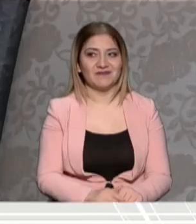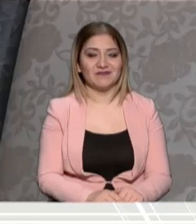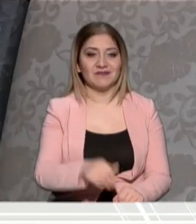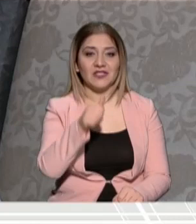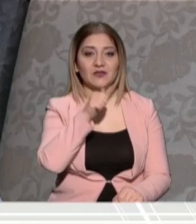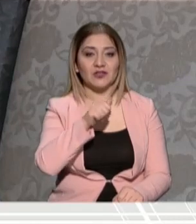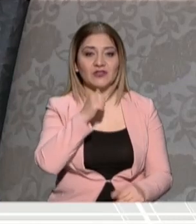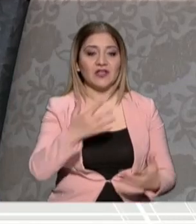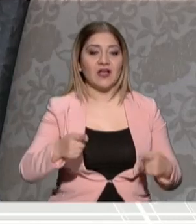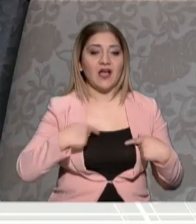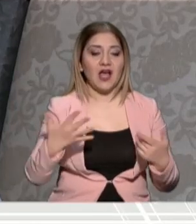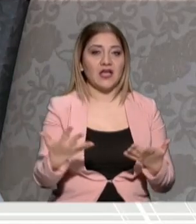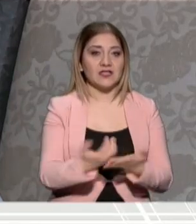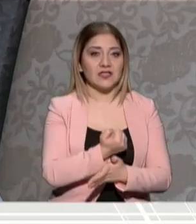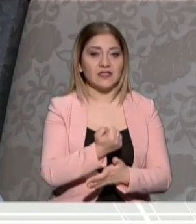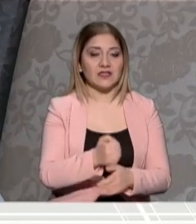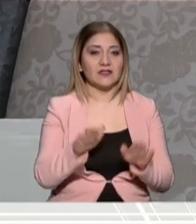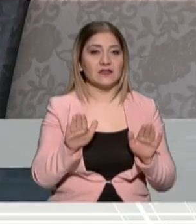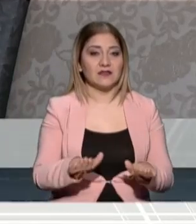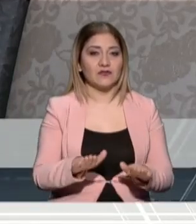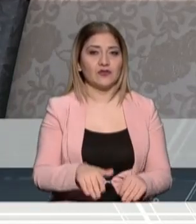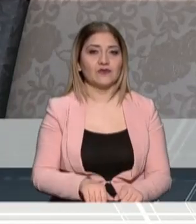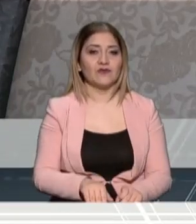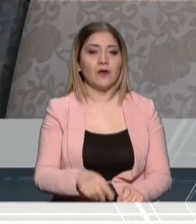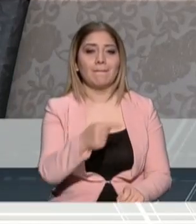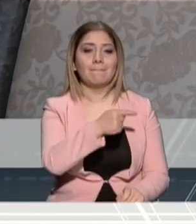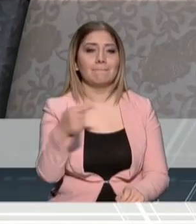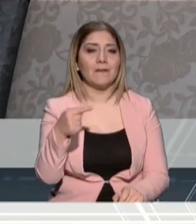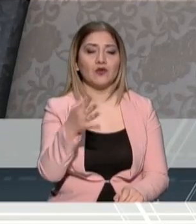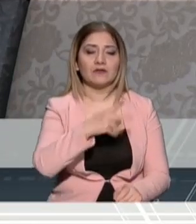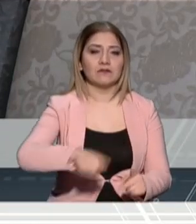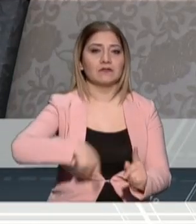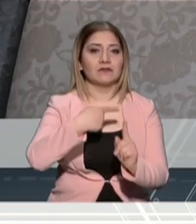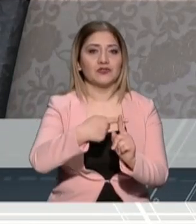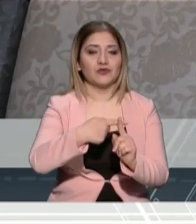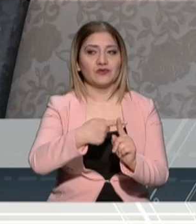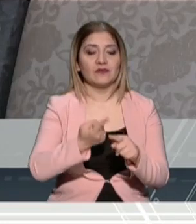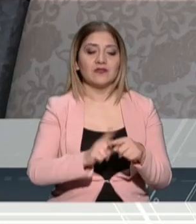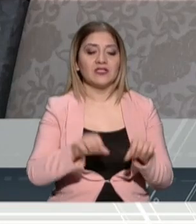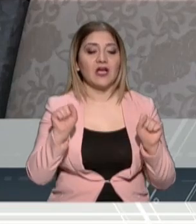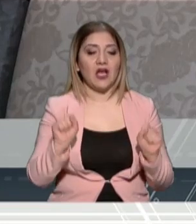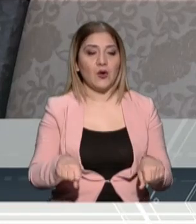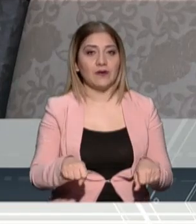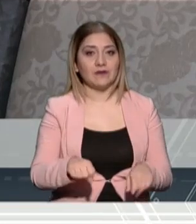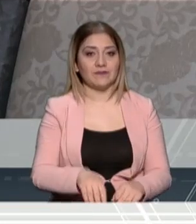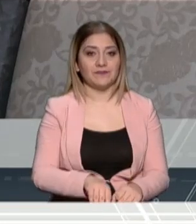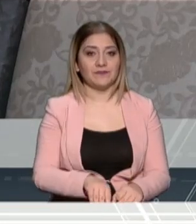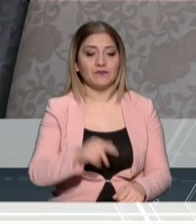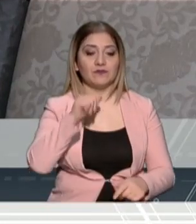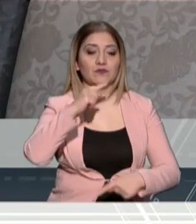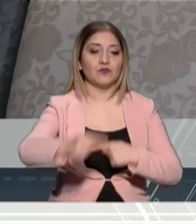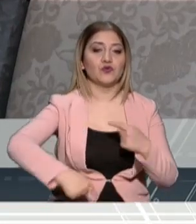ենք հասնենք այն գետին, որ ոչ մի բաստողում չունենանք, որպեսզի կարողանանք